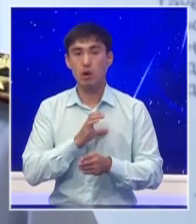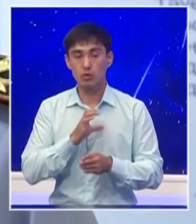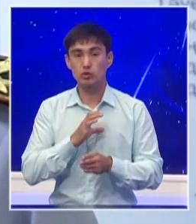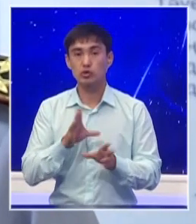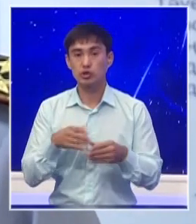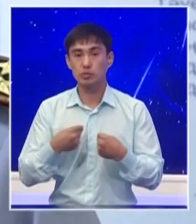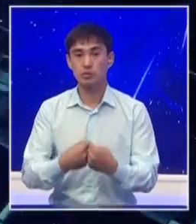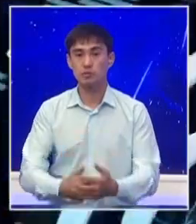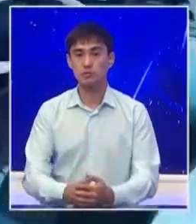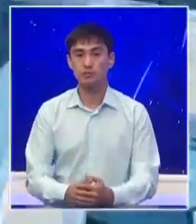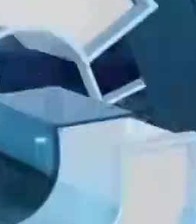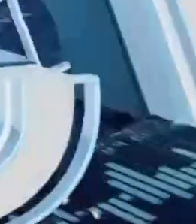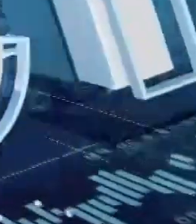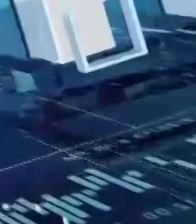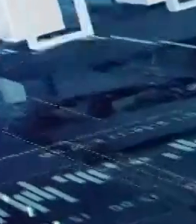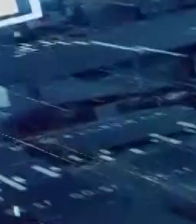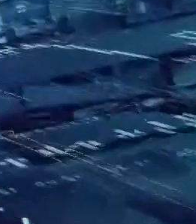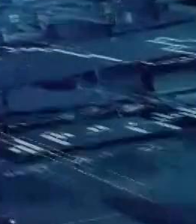семьями.